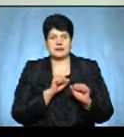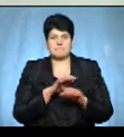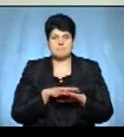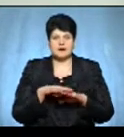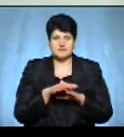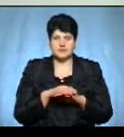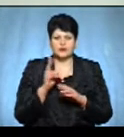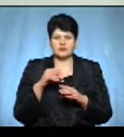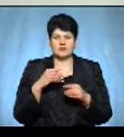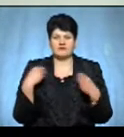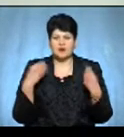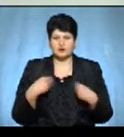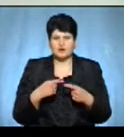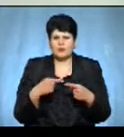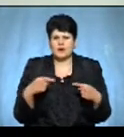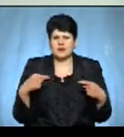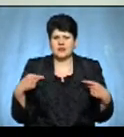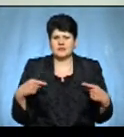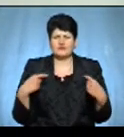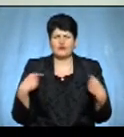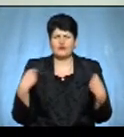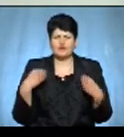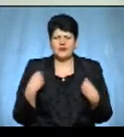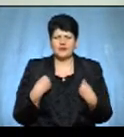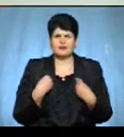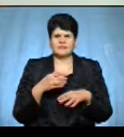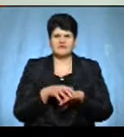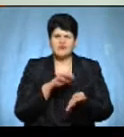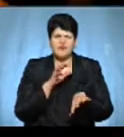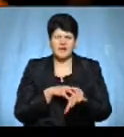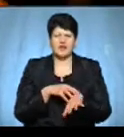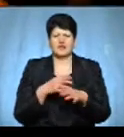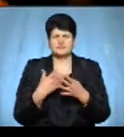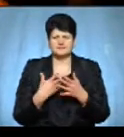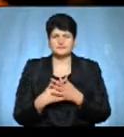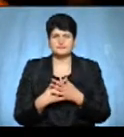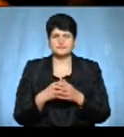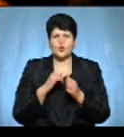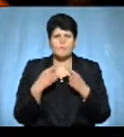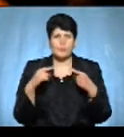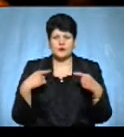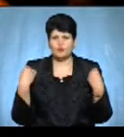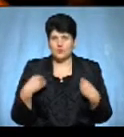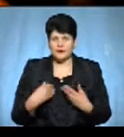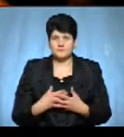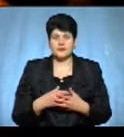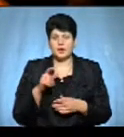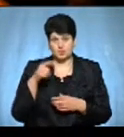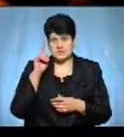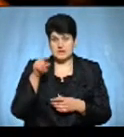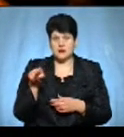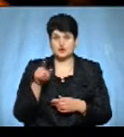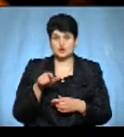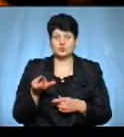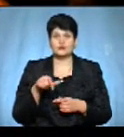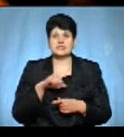200 хлопців вдягнути кожен по-різному, як ми там куртки, дідусські черевики якісь, ось, кожен по-різному, але люди знали,